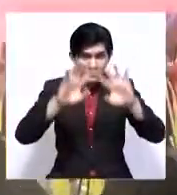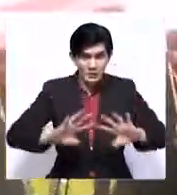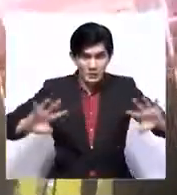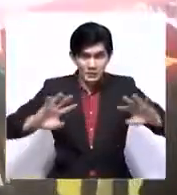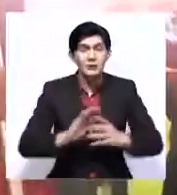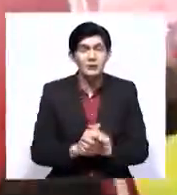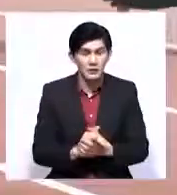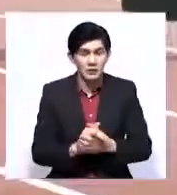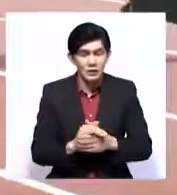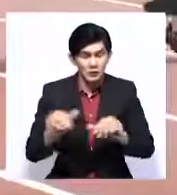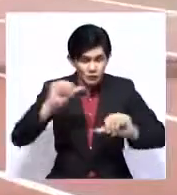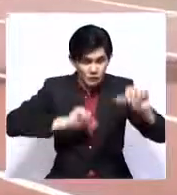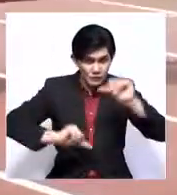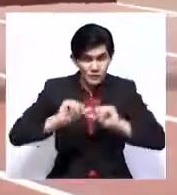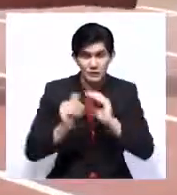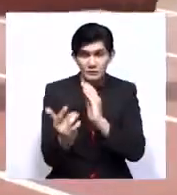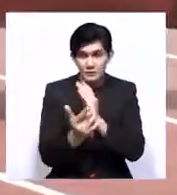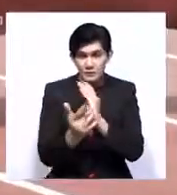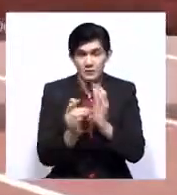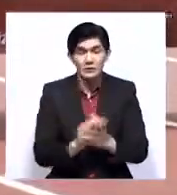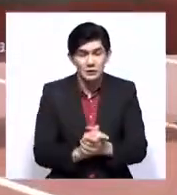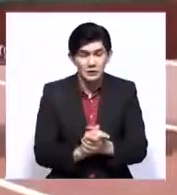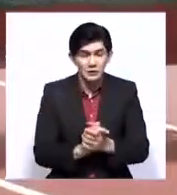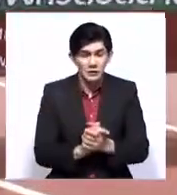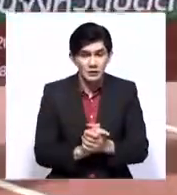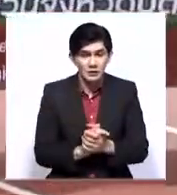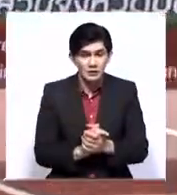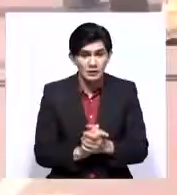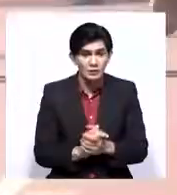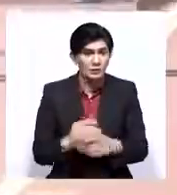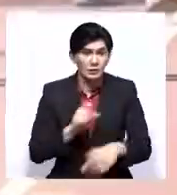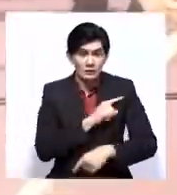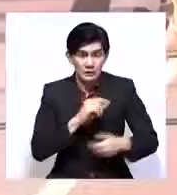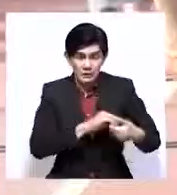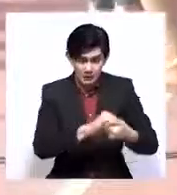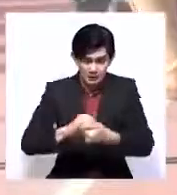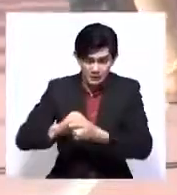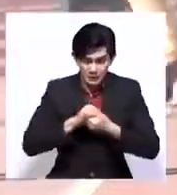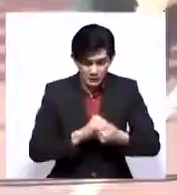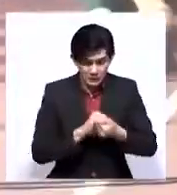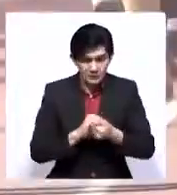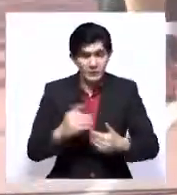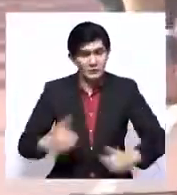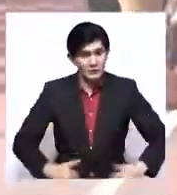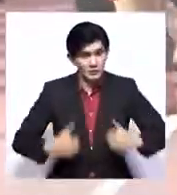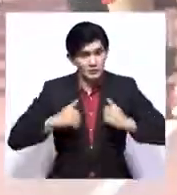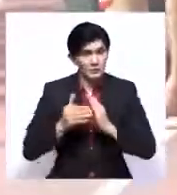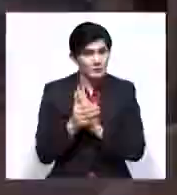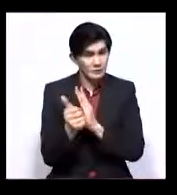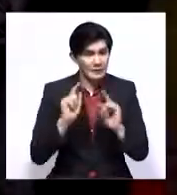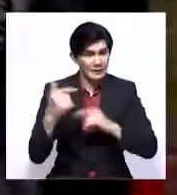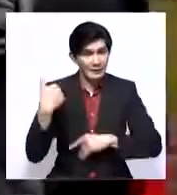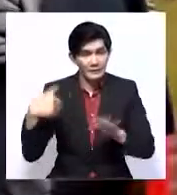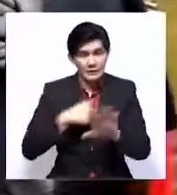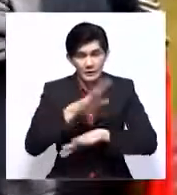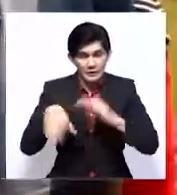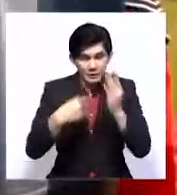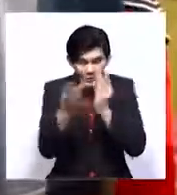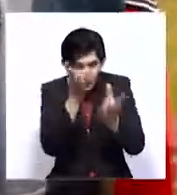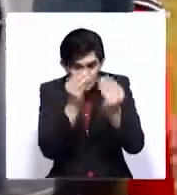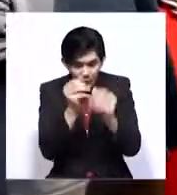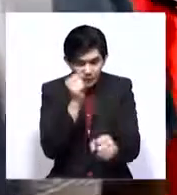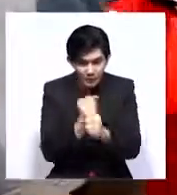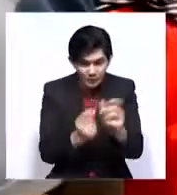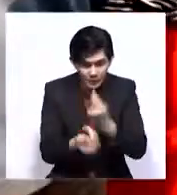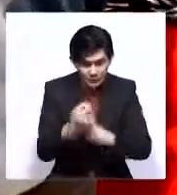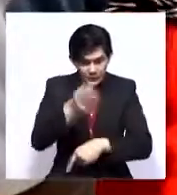นกิจกรรมวิทยาศาสตร์และเทคโนโลยีกิจกรรมศาสนสัมพันธ์และกิจกรรมทักษะชีวิตซึ่งพวกเขาจะได้เรียนรู้ในทางปฏิบั